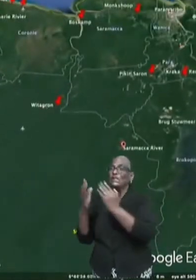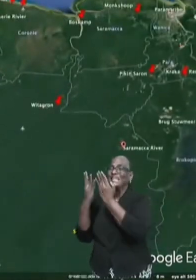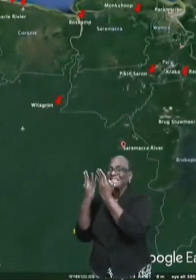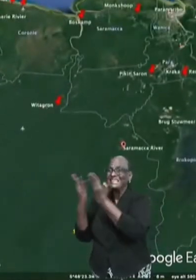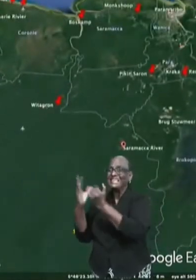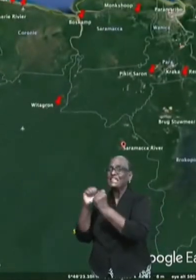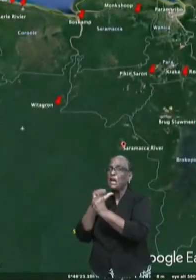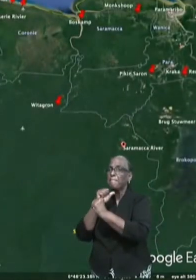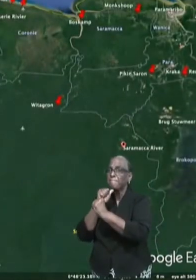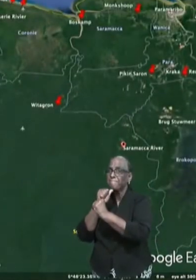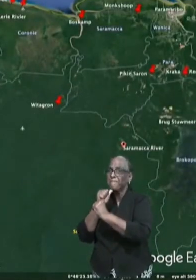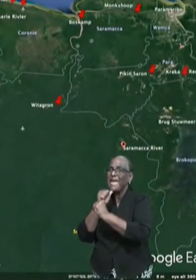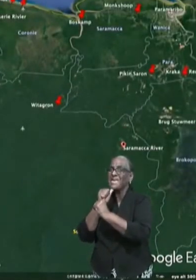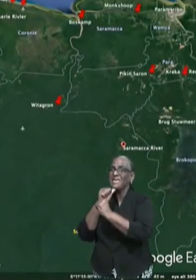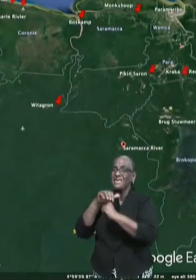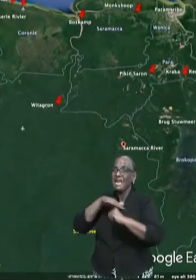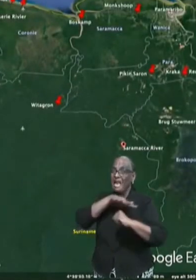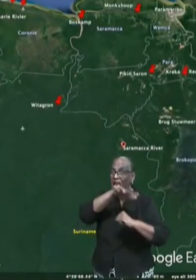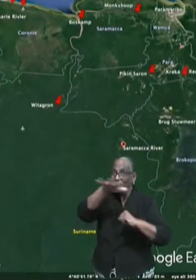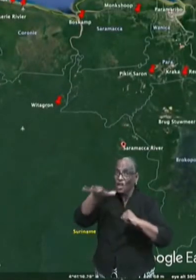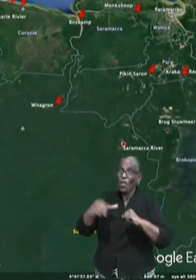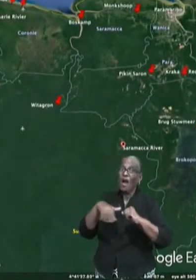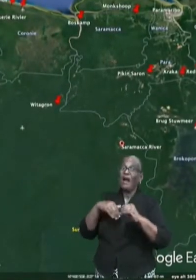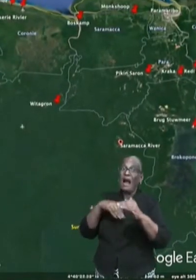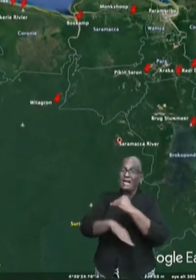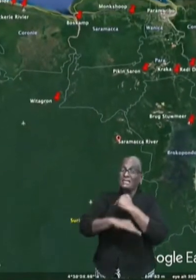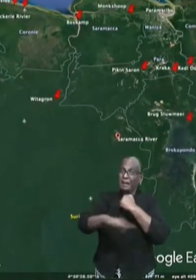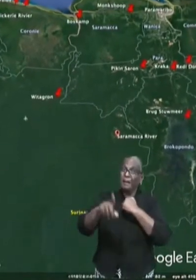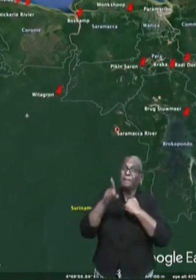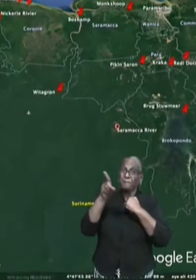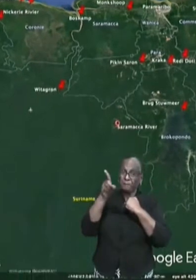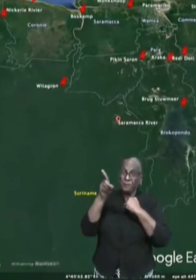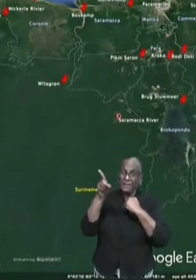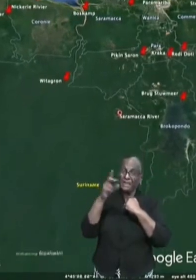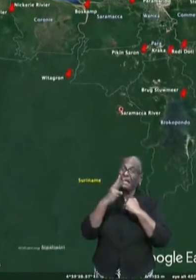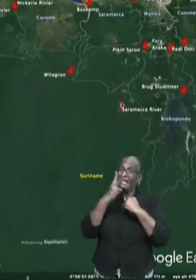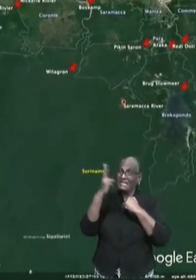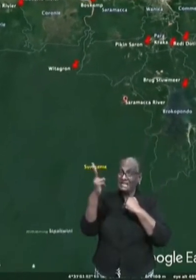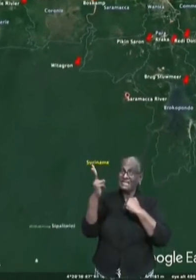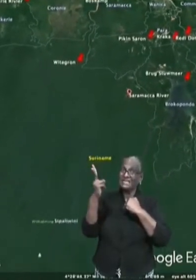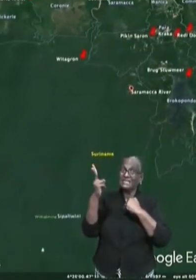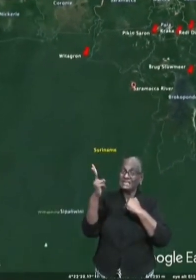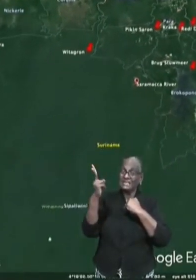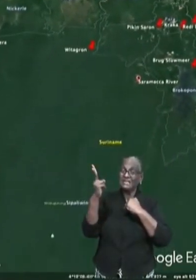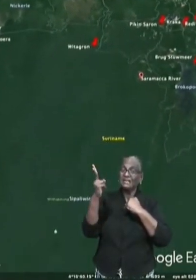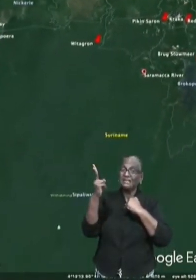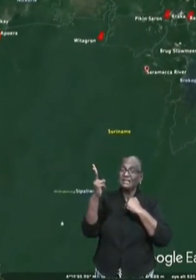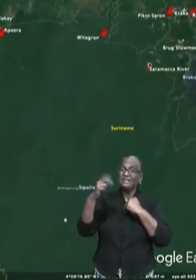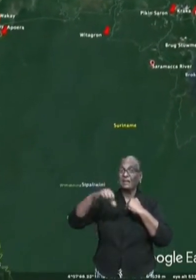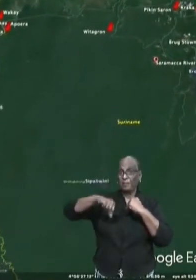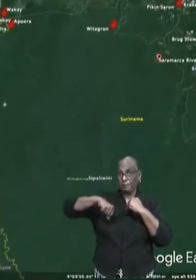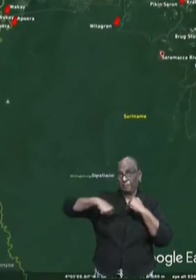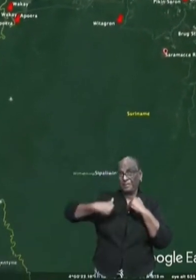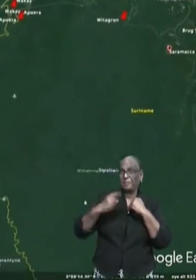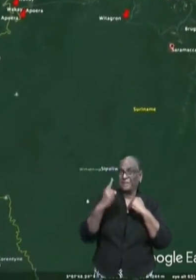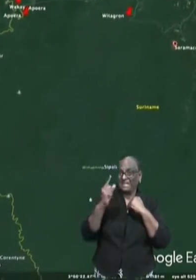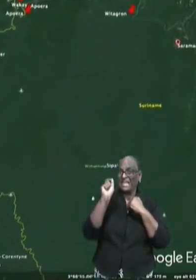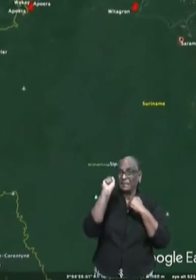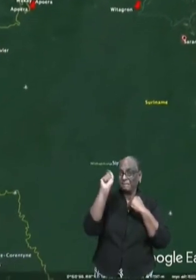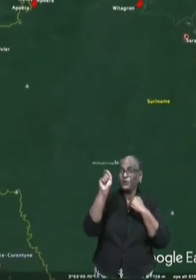En de locaties zijn als volgt. Voor de goede gang van zaken zal ik dus beginnen met de